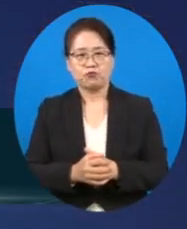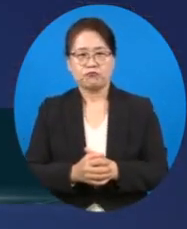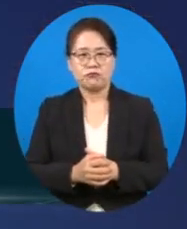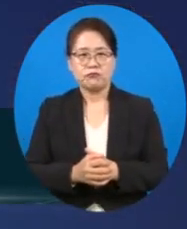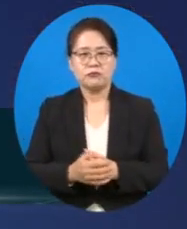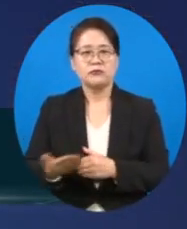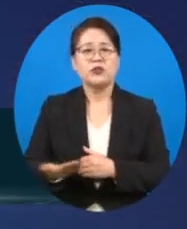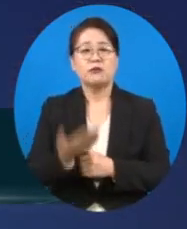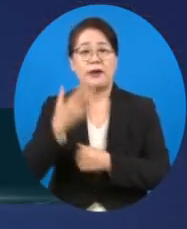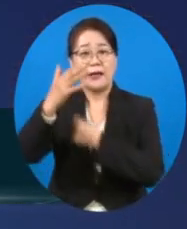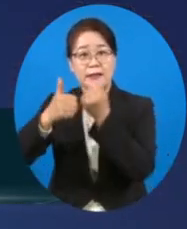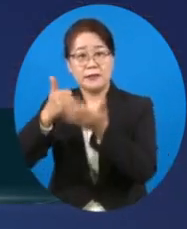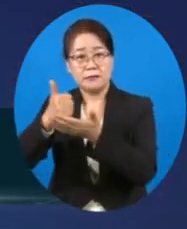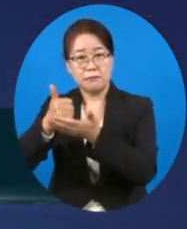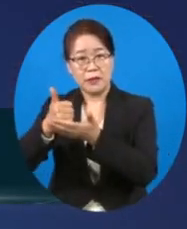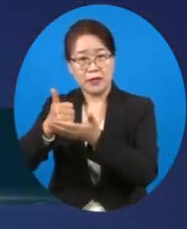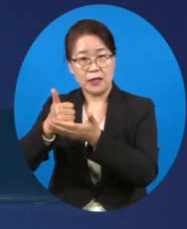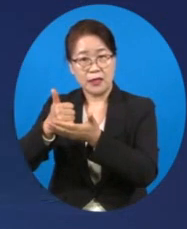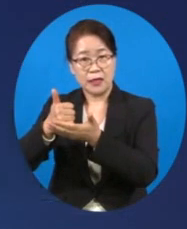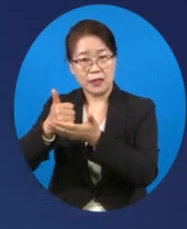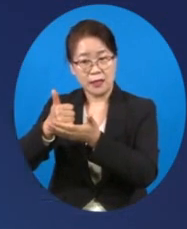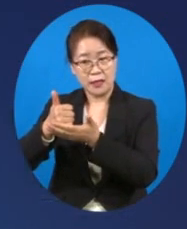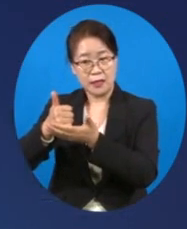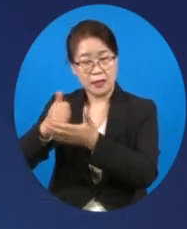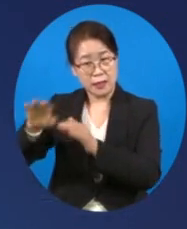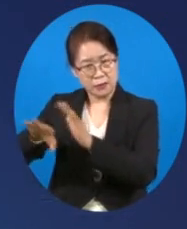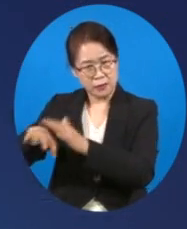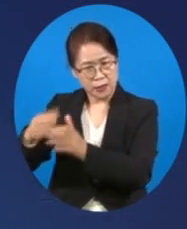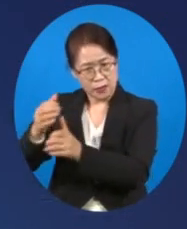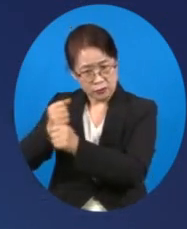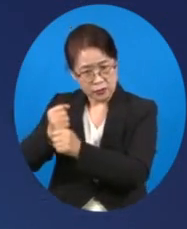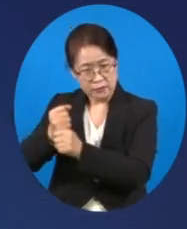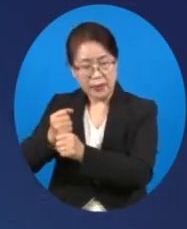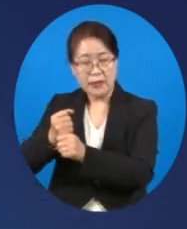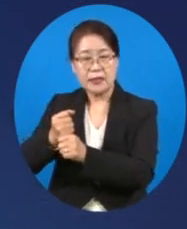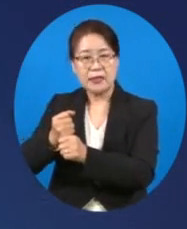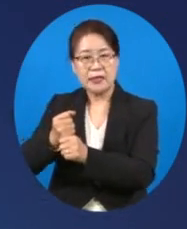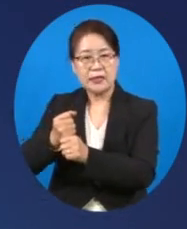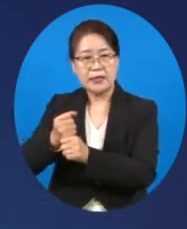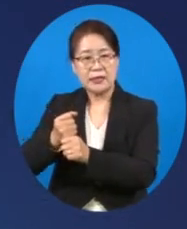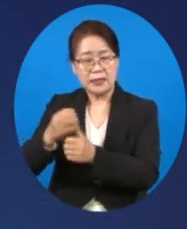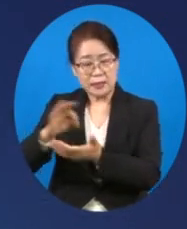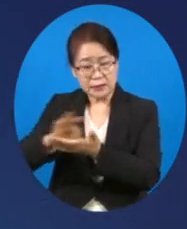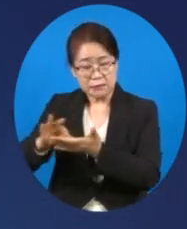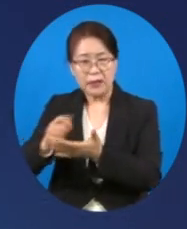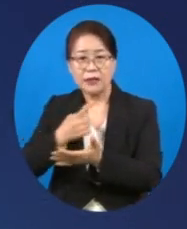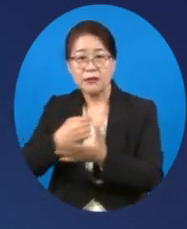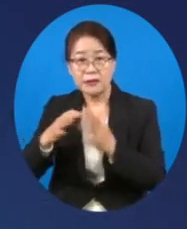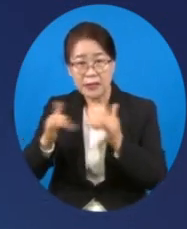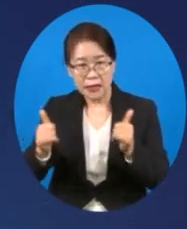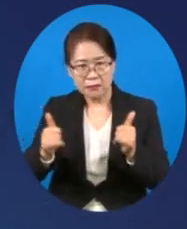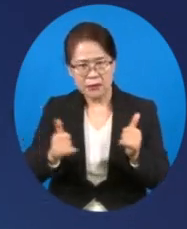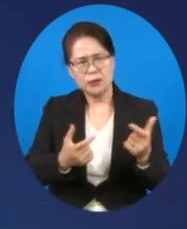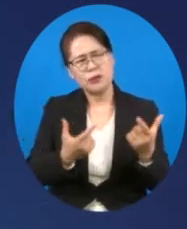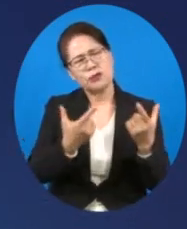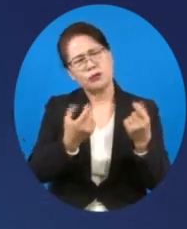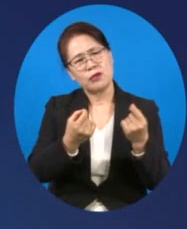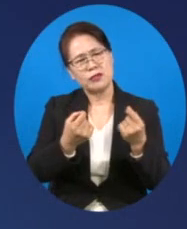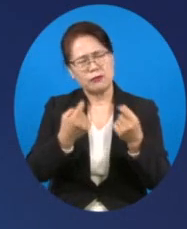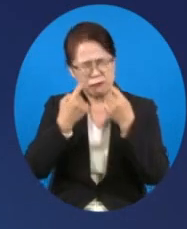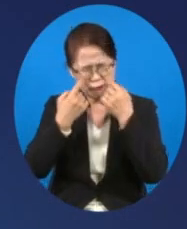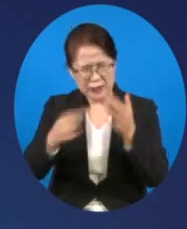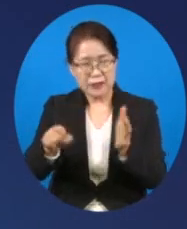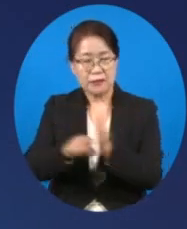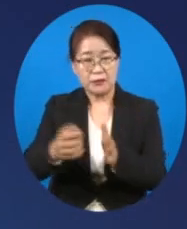여러분 이렇게 하나님의 손에 붙들려서 힘을 받았던 사람들에게는요 한결같이 확신이 있었다는